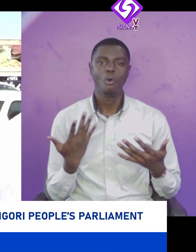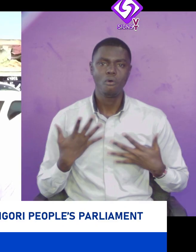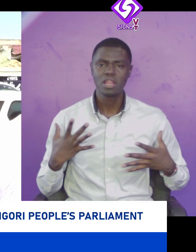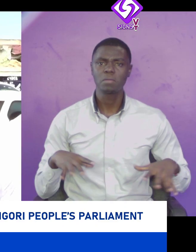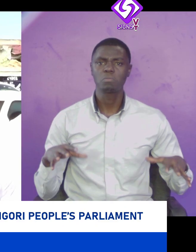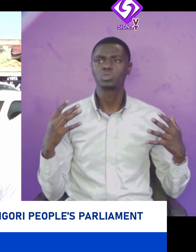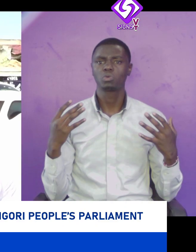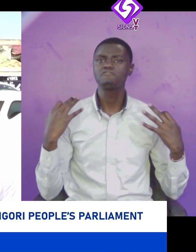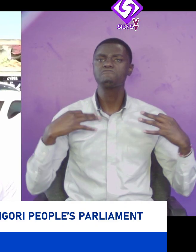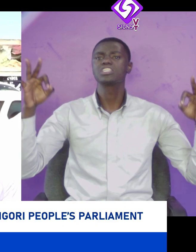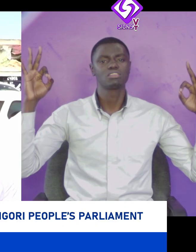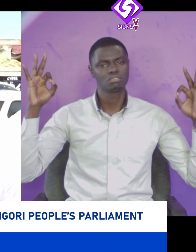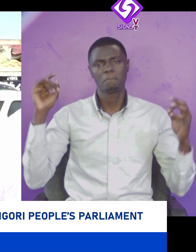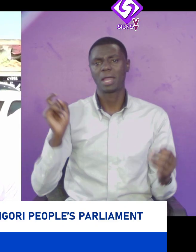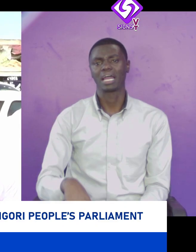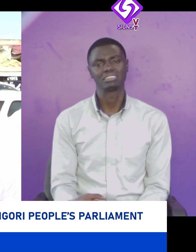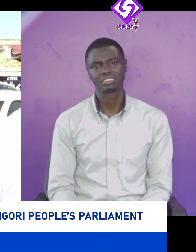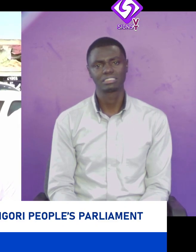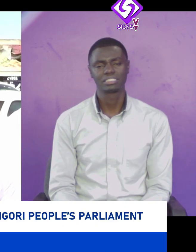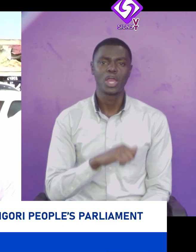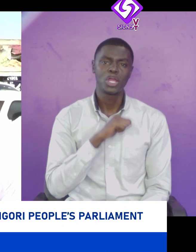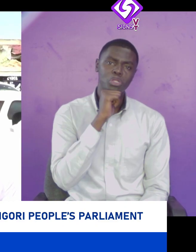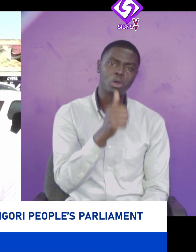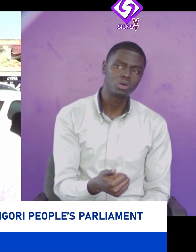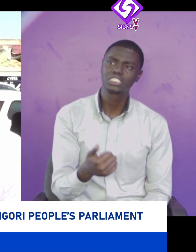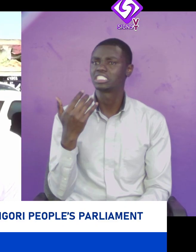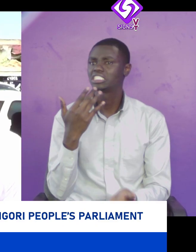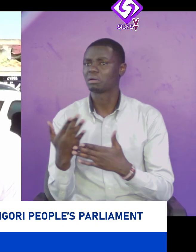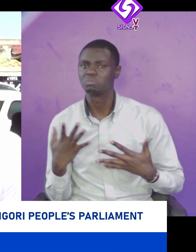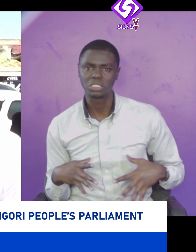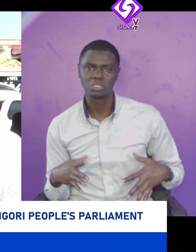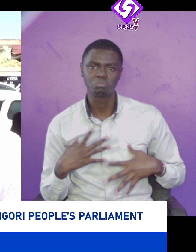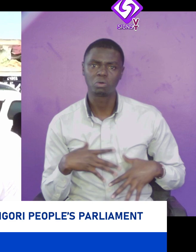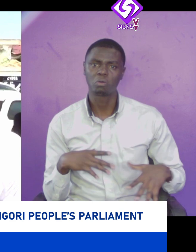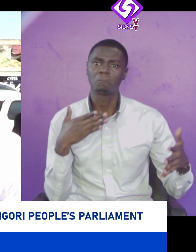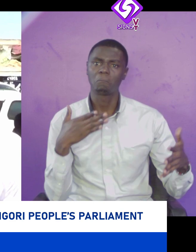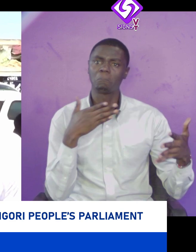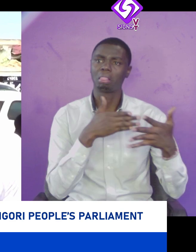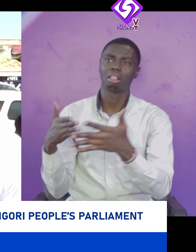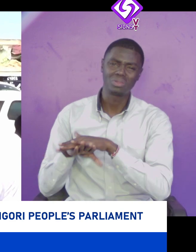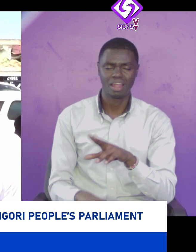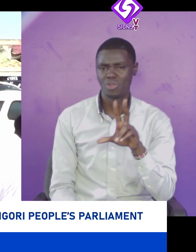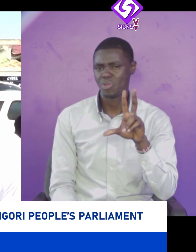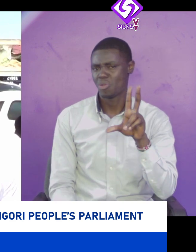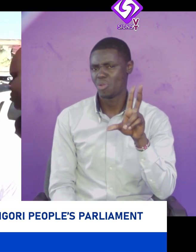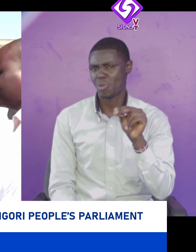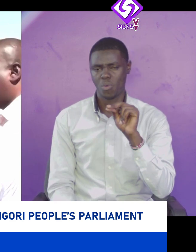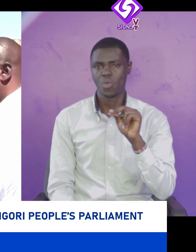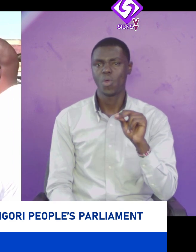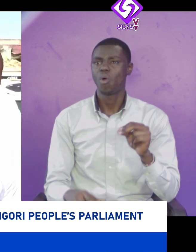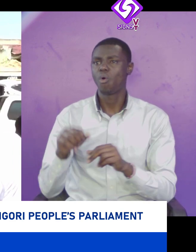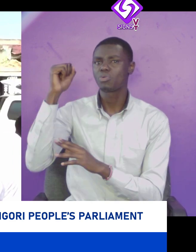wawe huru. Isiwe ya kwamba kuna baadhi ya watu watazuiliwa kuingia, ama mwanasiasa